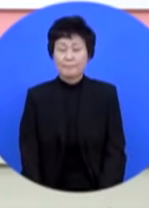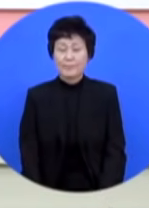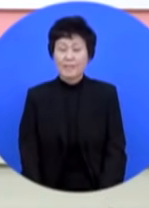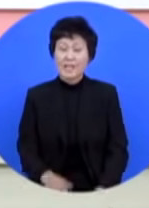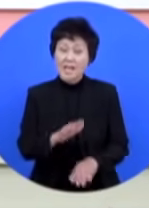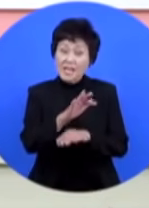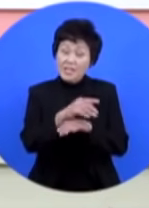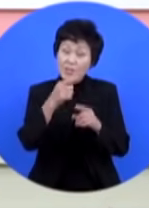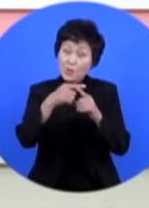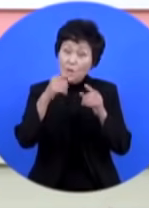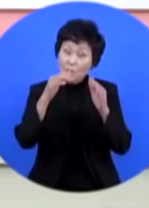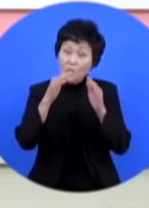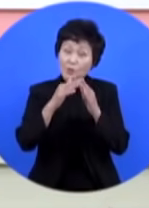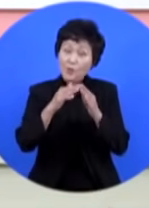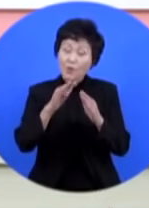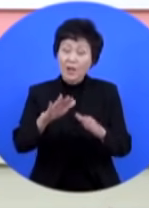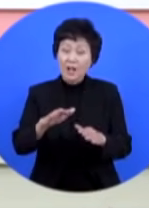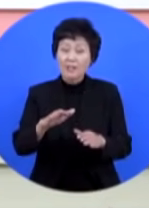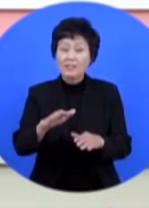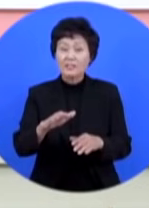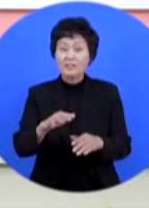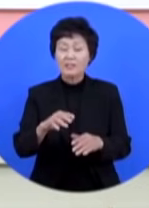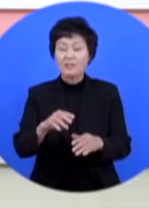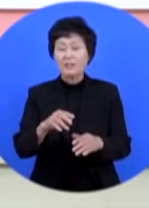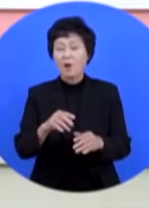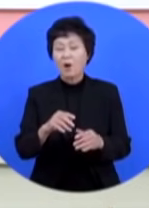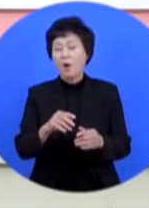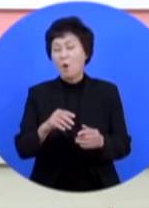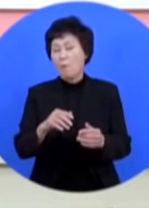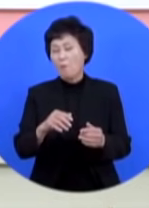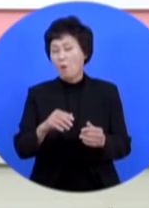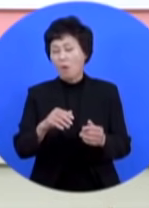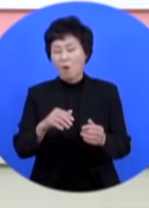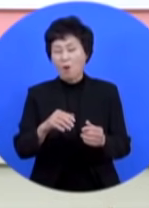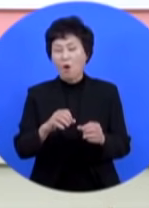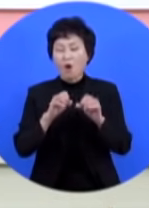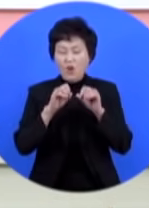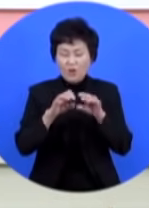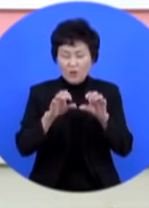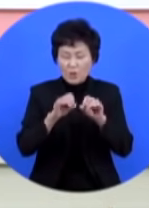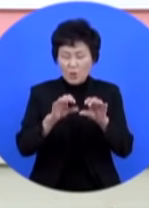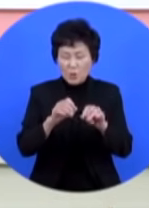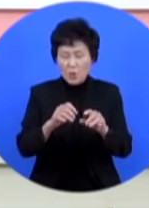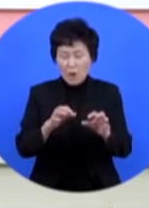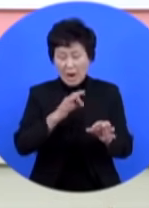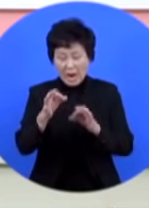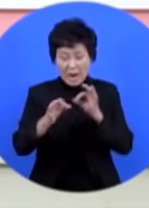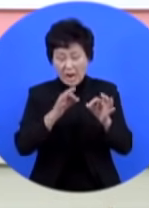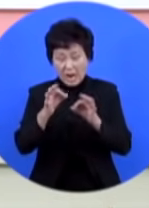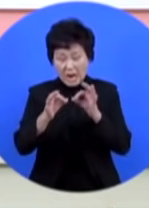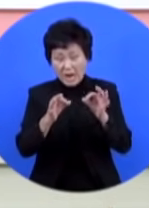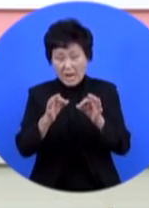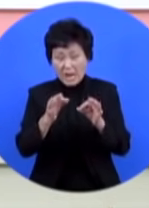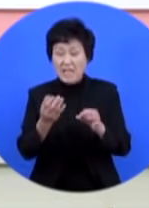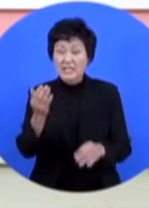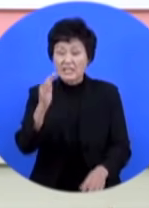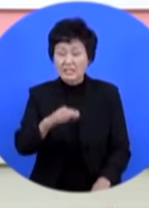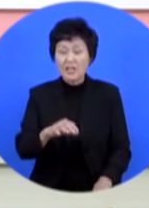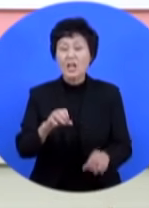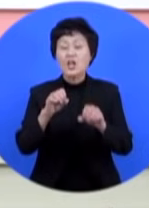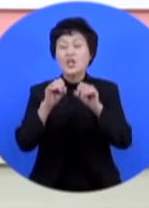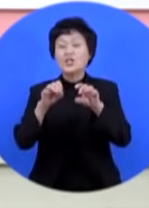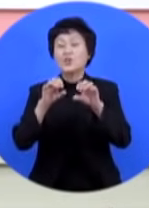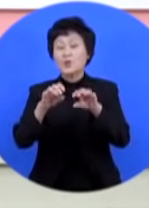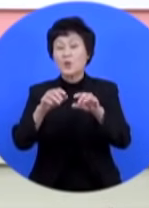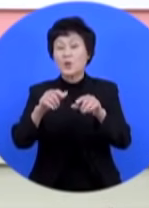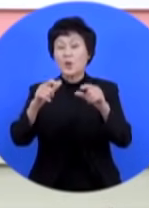시골 교회 와서 형편에 안 맞게 선교 선교 그렇게 외치더니 선교지에서 자식까지 잃게